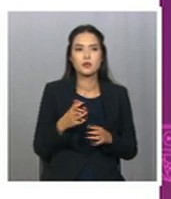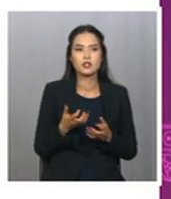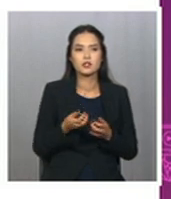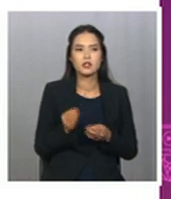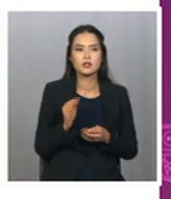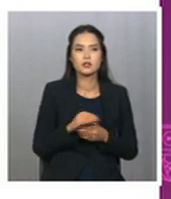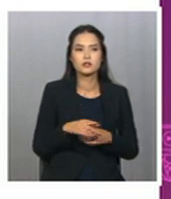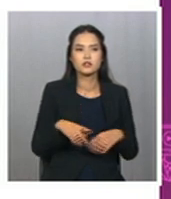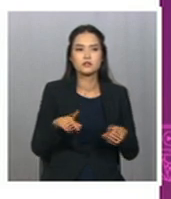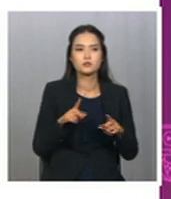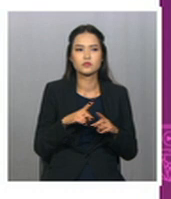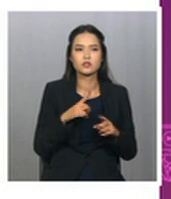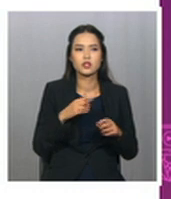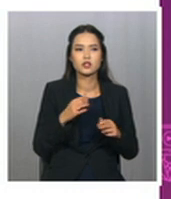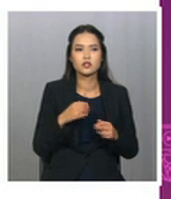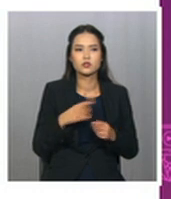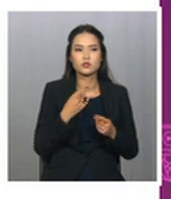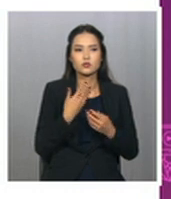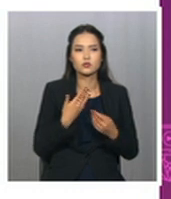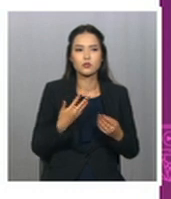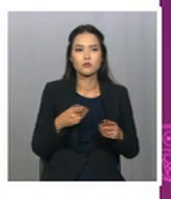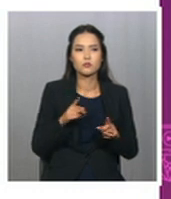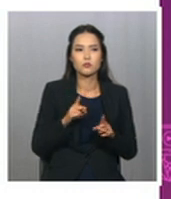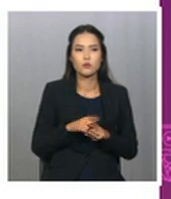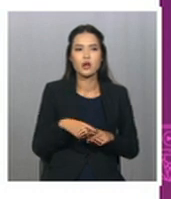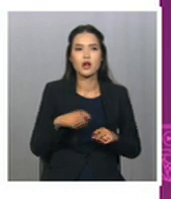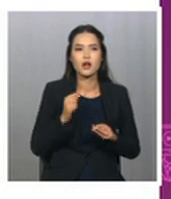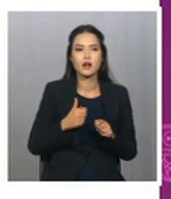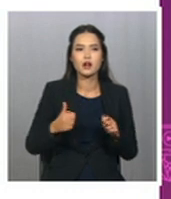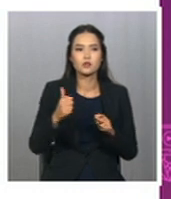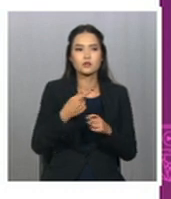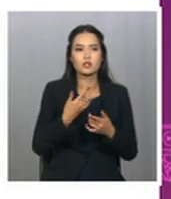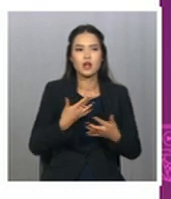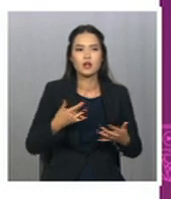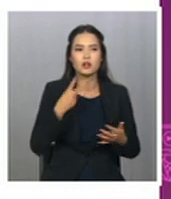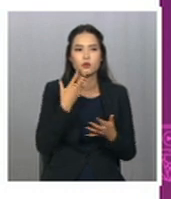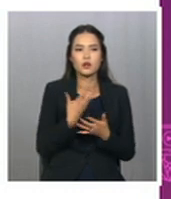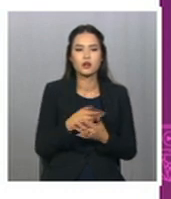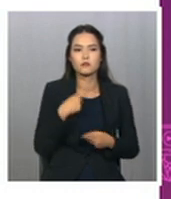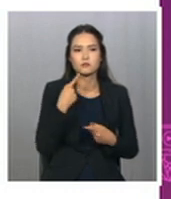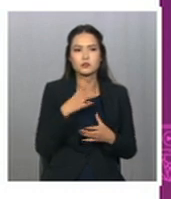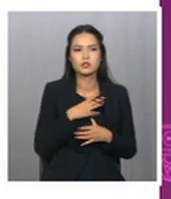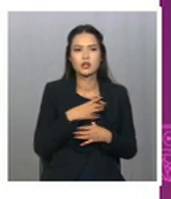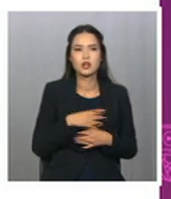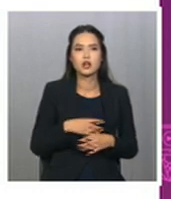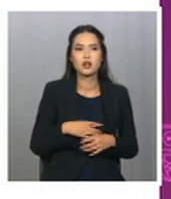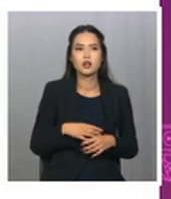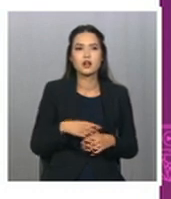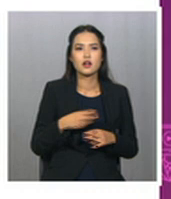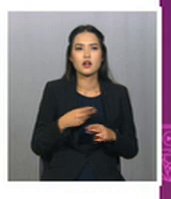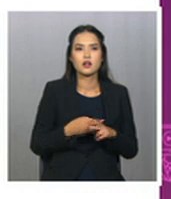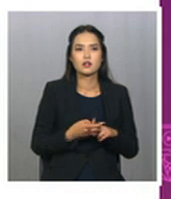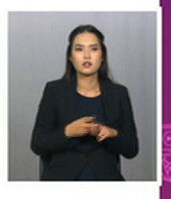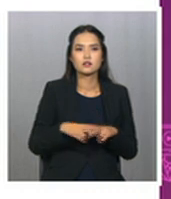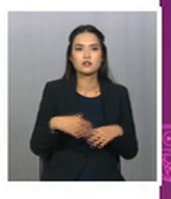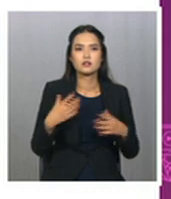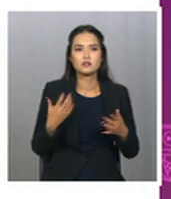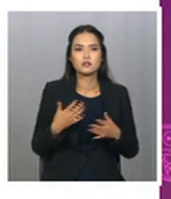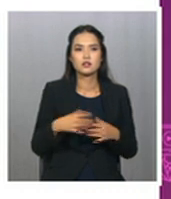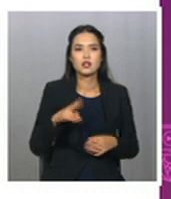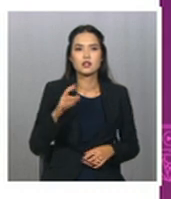жоқ болатын болса, арғысын содан әрі көрерміз, деді. Бұл қай кейіпкерге тән?